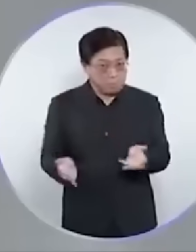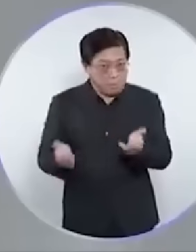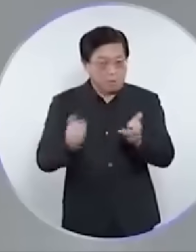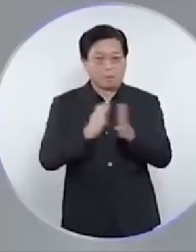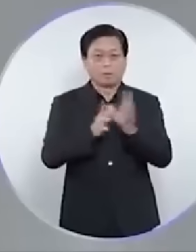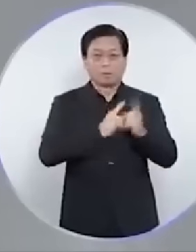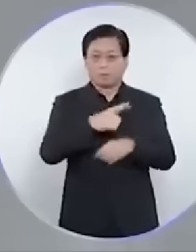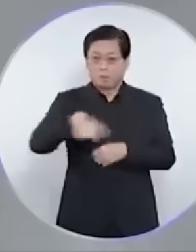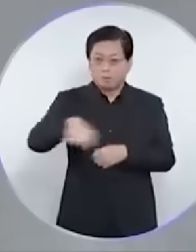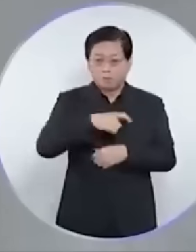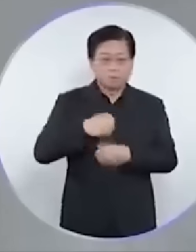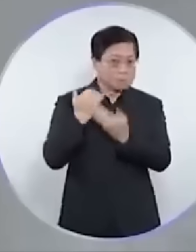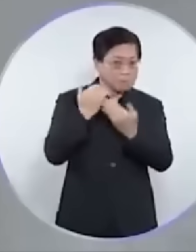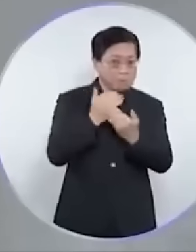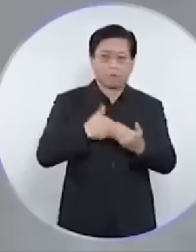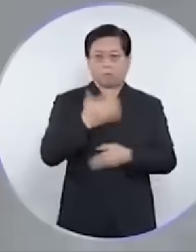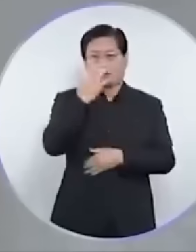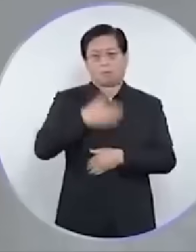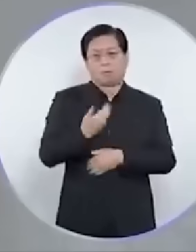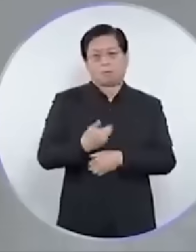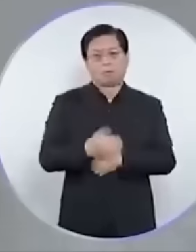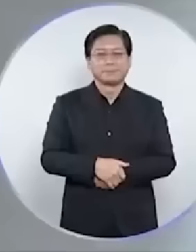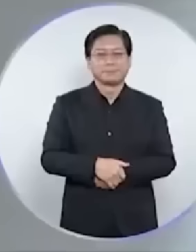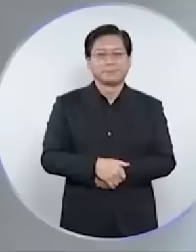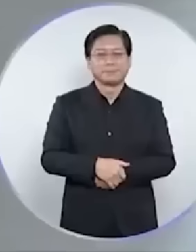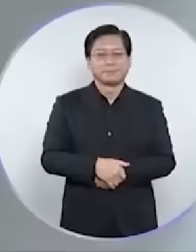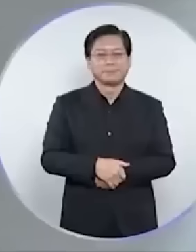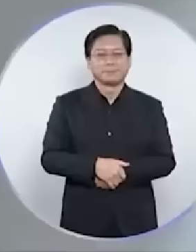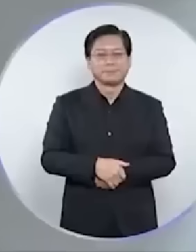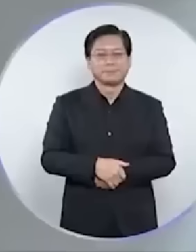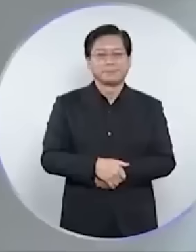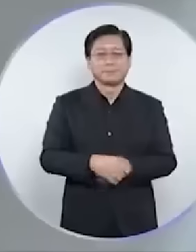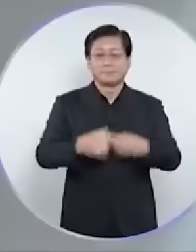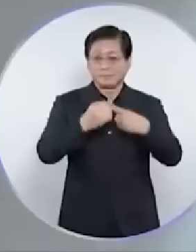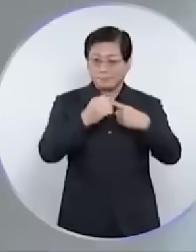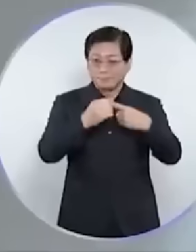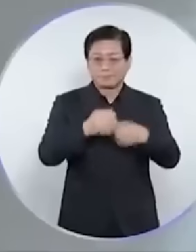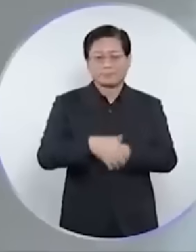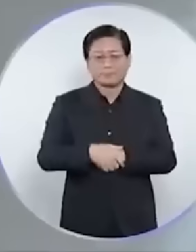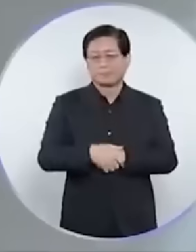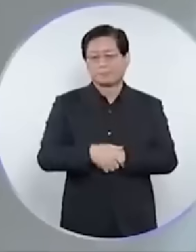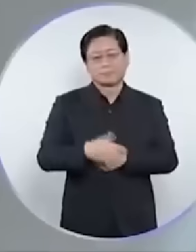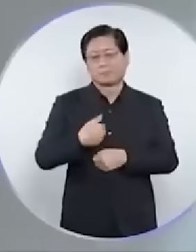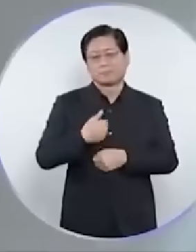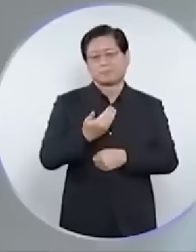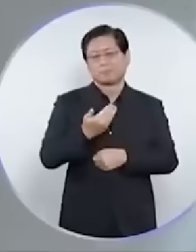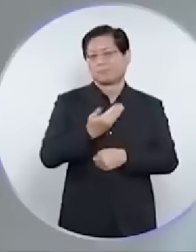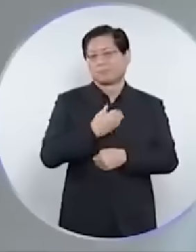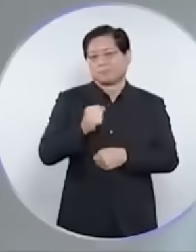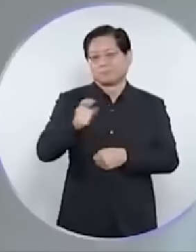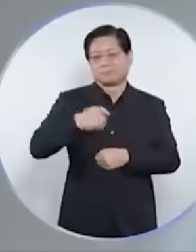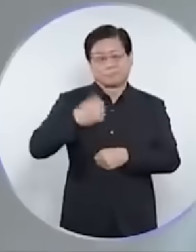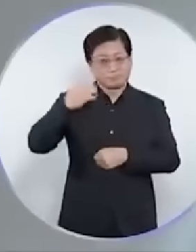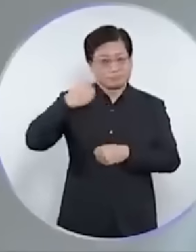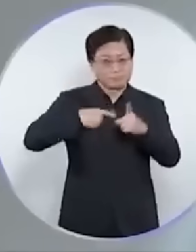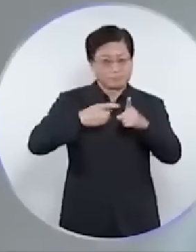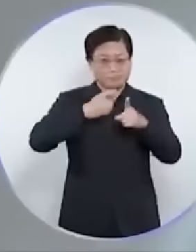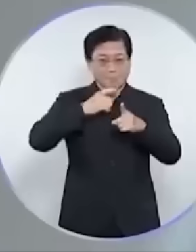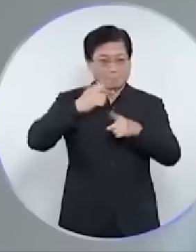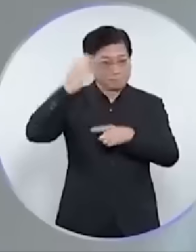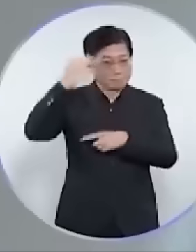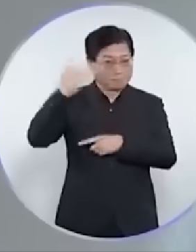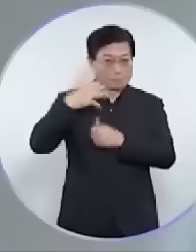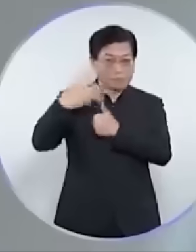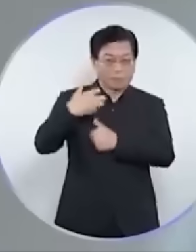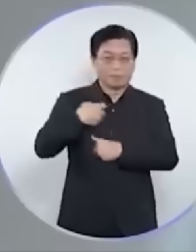还是你们就是互相 cover？ 我就想不通啊。 第一个，我不接受柯主席称我们家的房